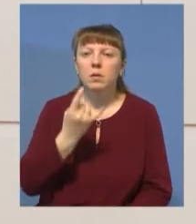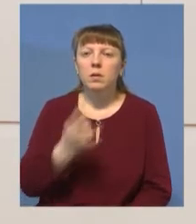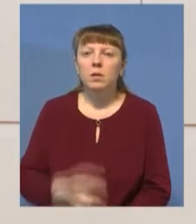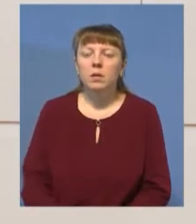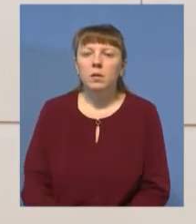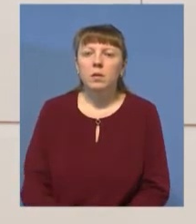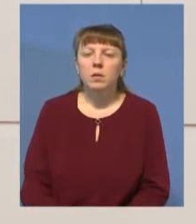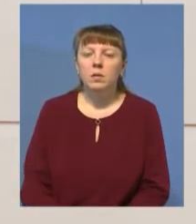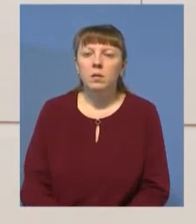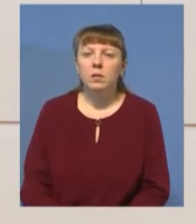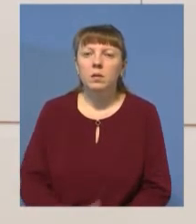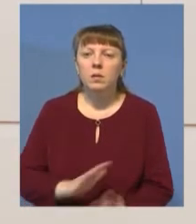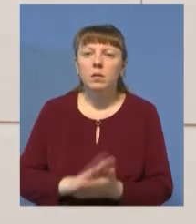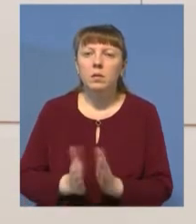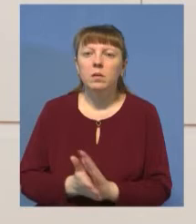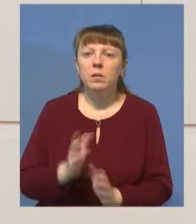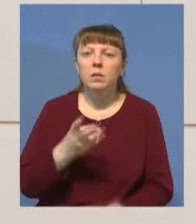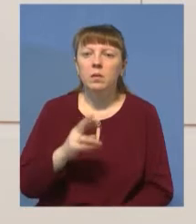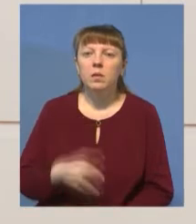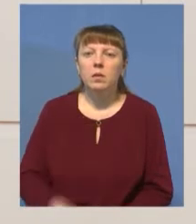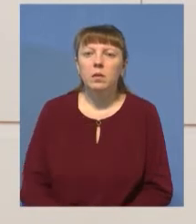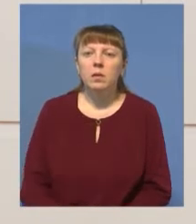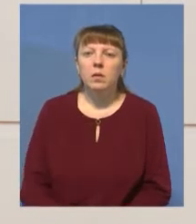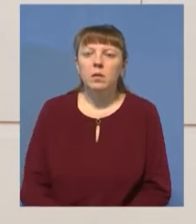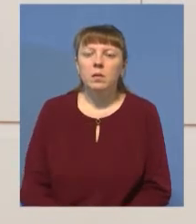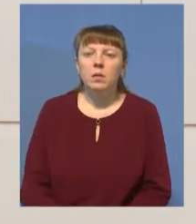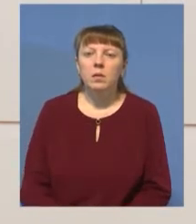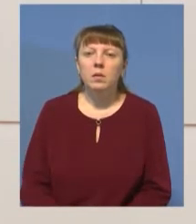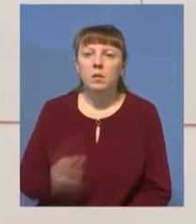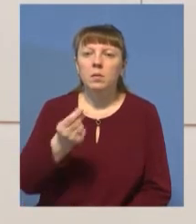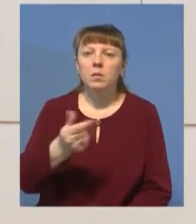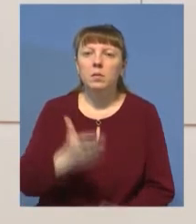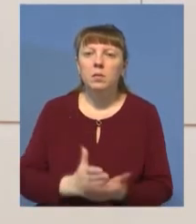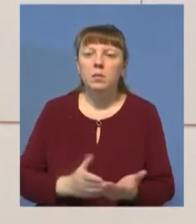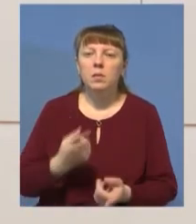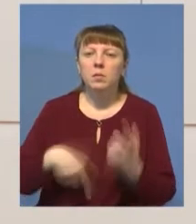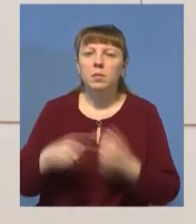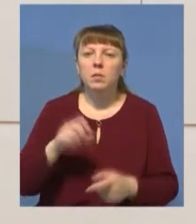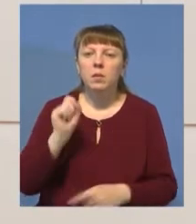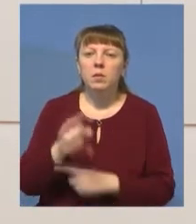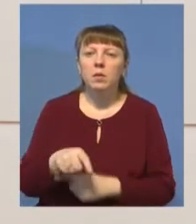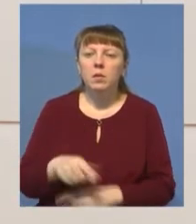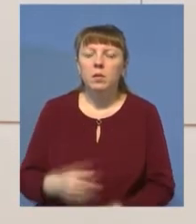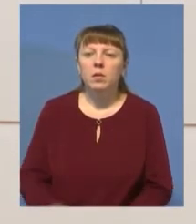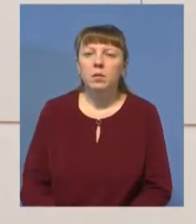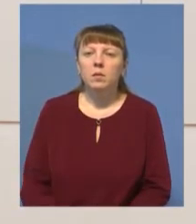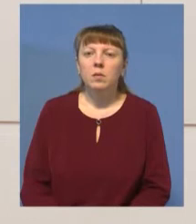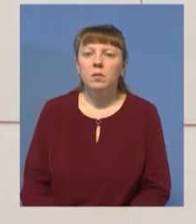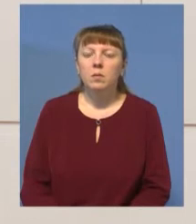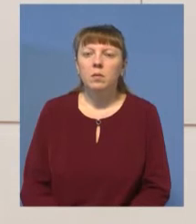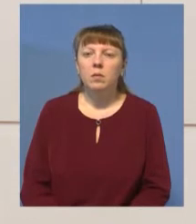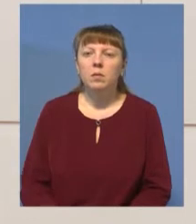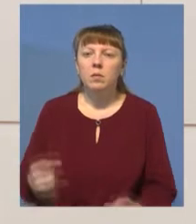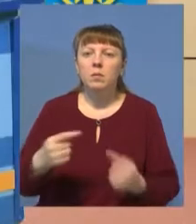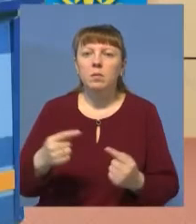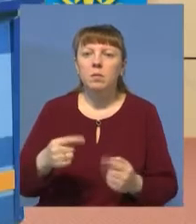окна. Была заключена медиация на условиях того, что внесенная предоплата была возвращена заказчику, и на этом